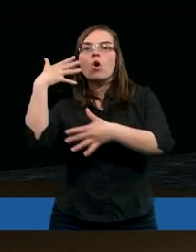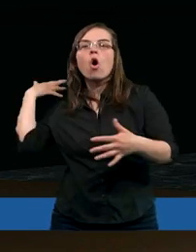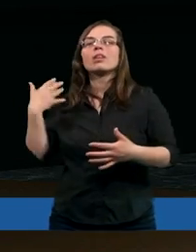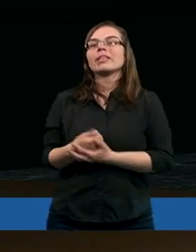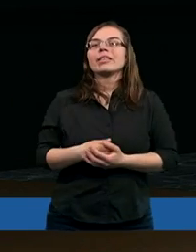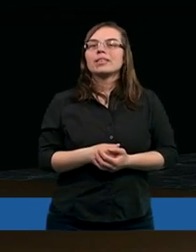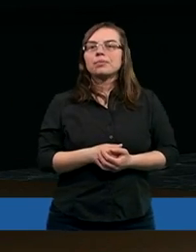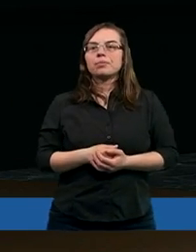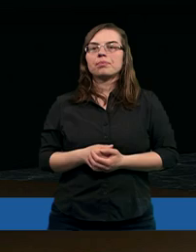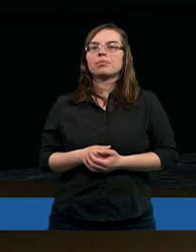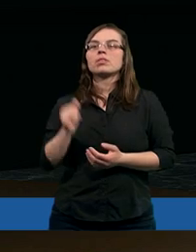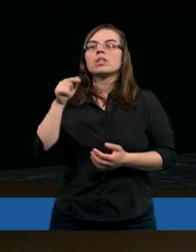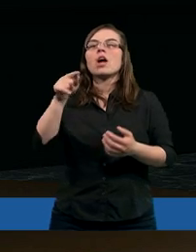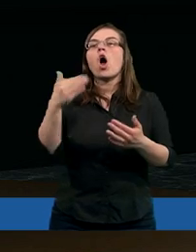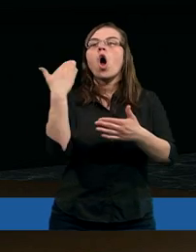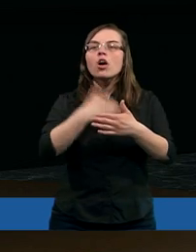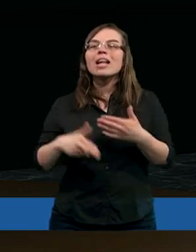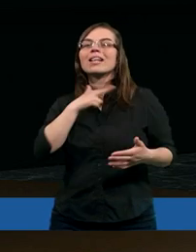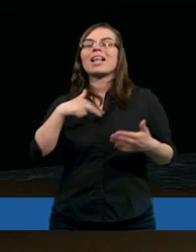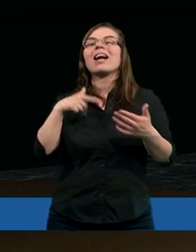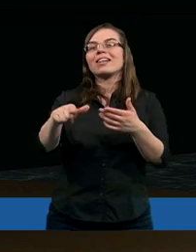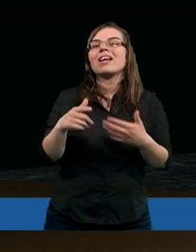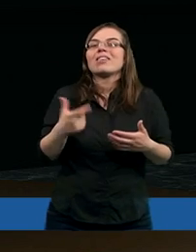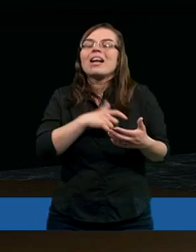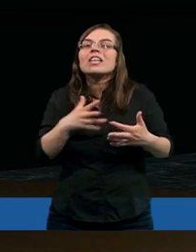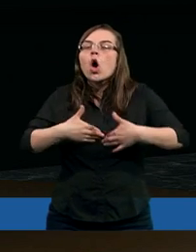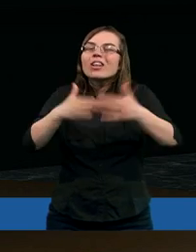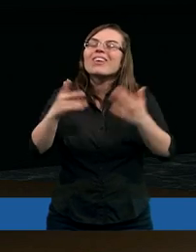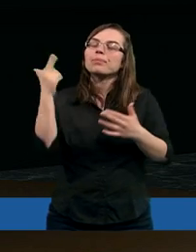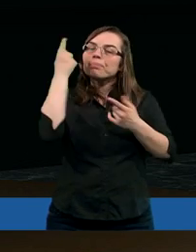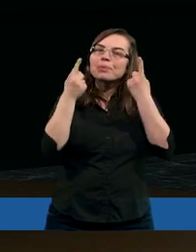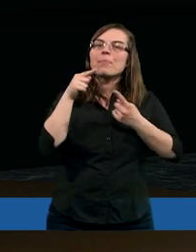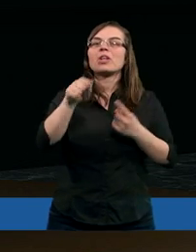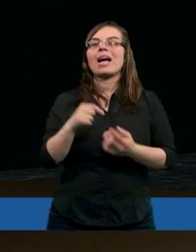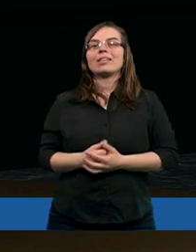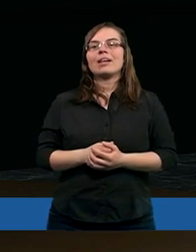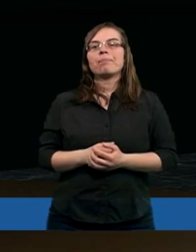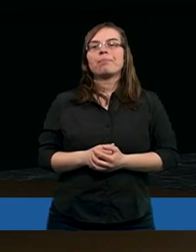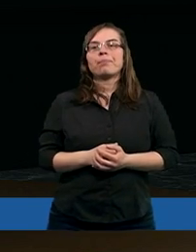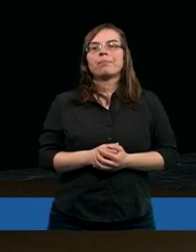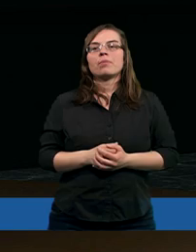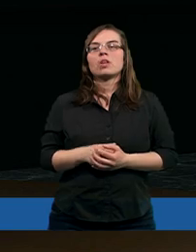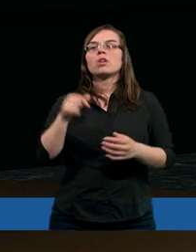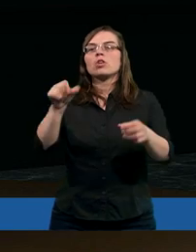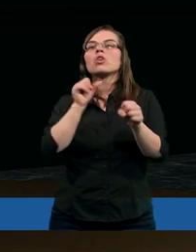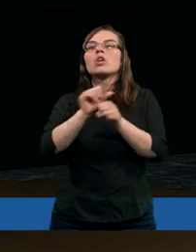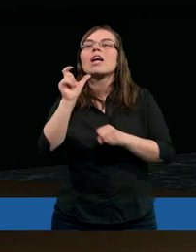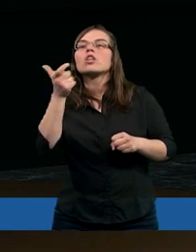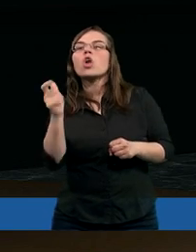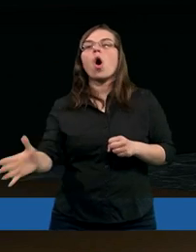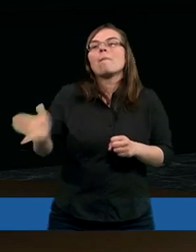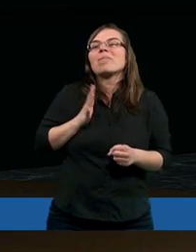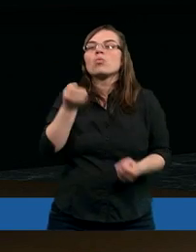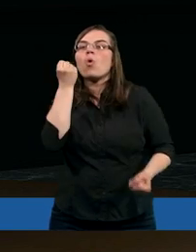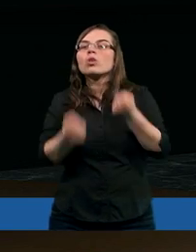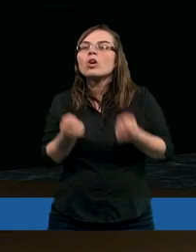i że ostatecznie pękło Mu serce z tego wszystkiego. Ale tak sobie pomyślałem, co